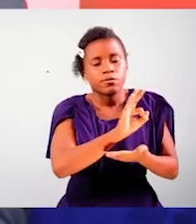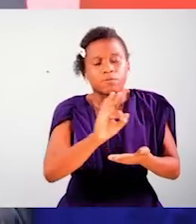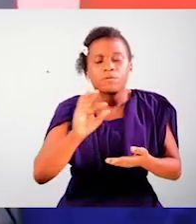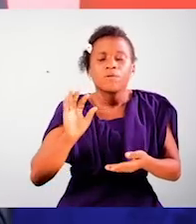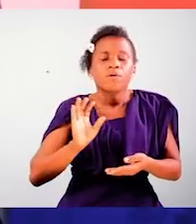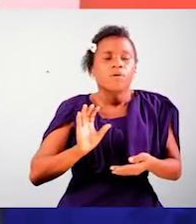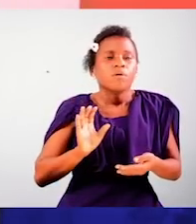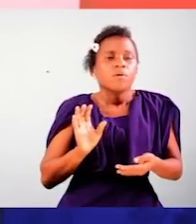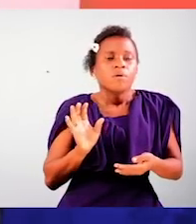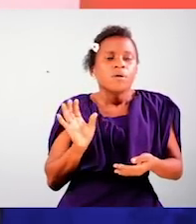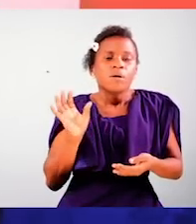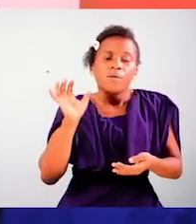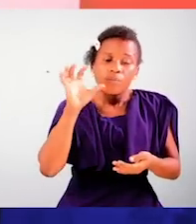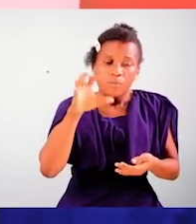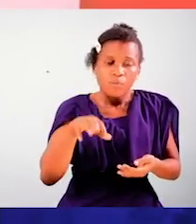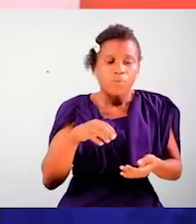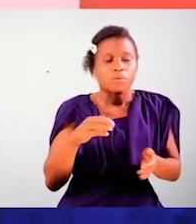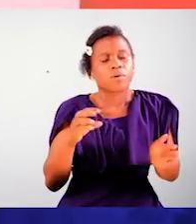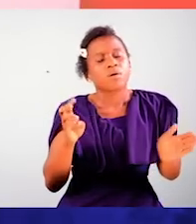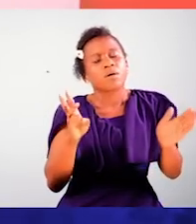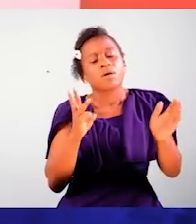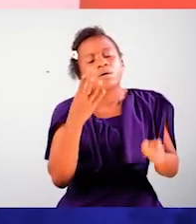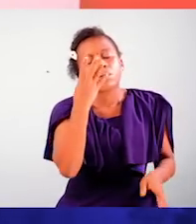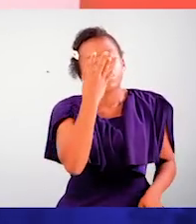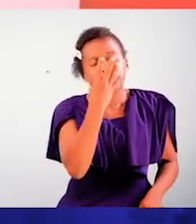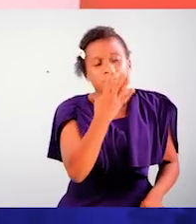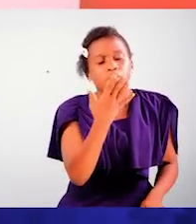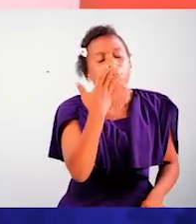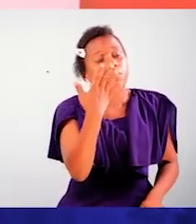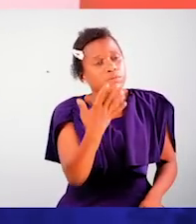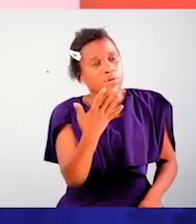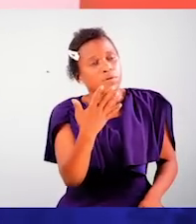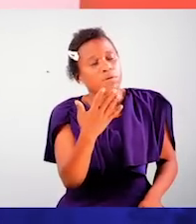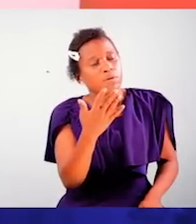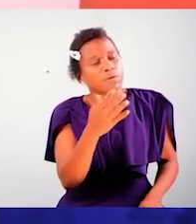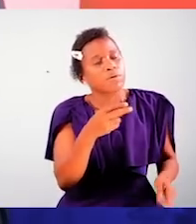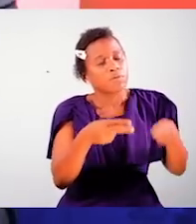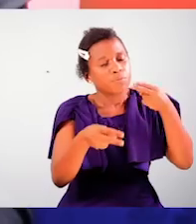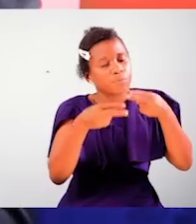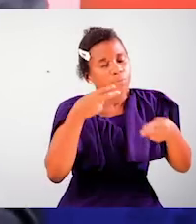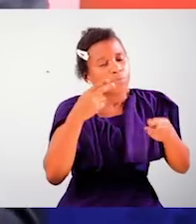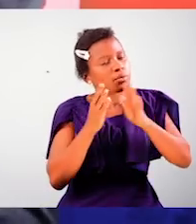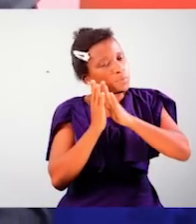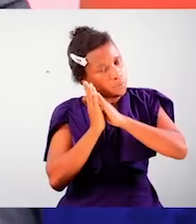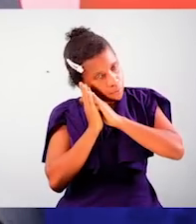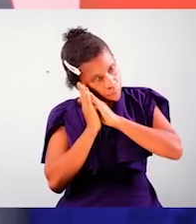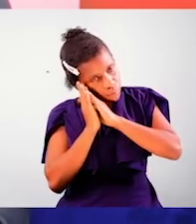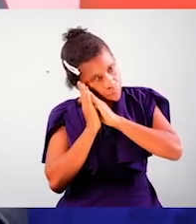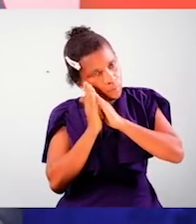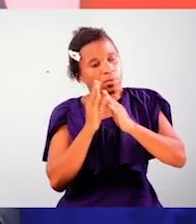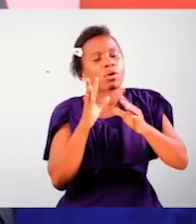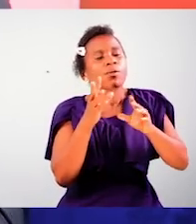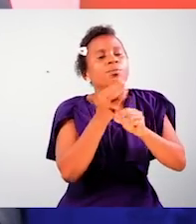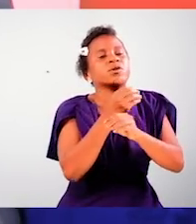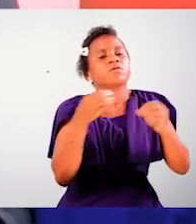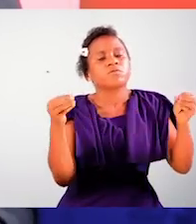pale, wanalala kwenye hoteli za hadhi ambazo ili pia wasipate vishawishi wanapofanya kazi zao na